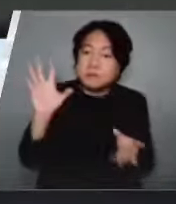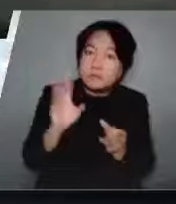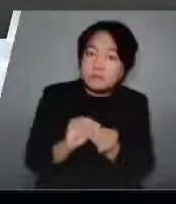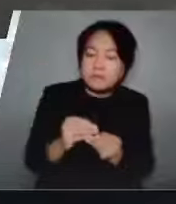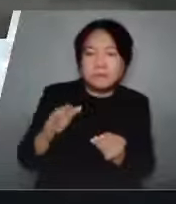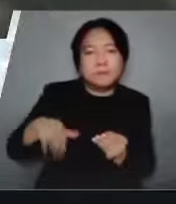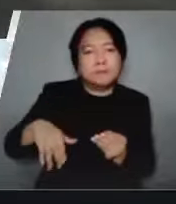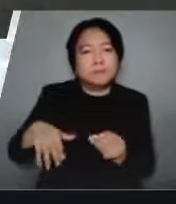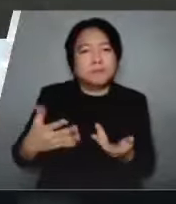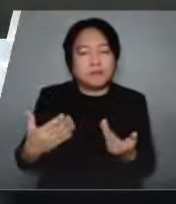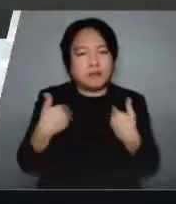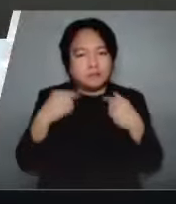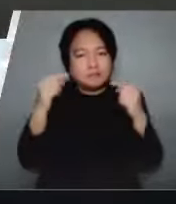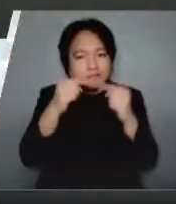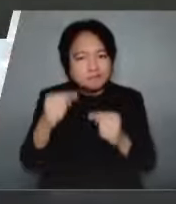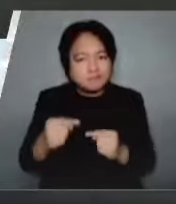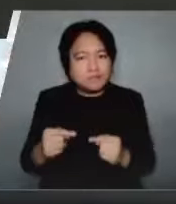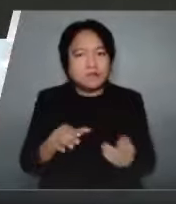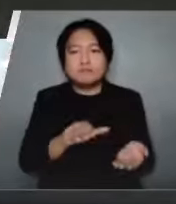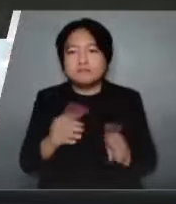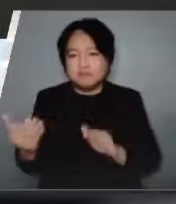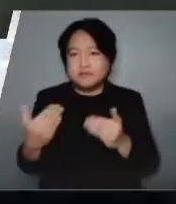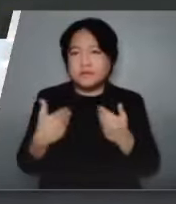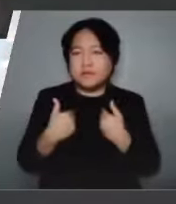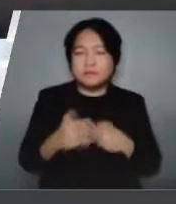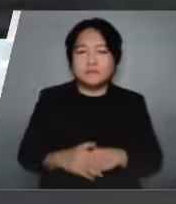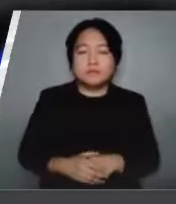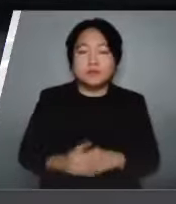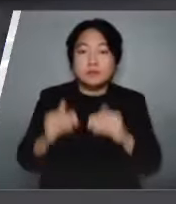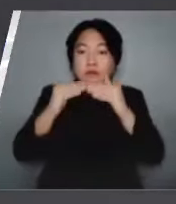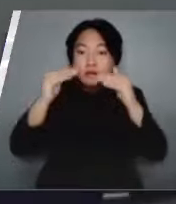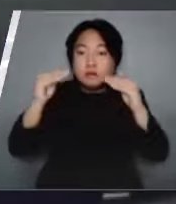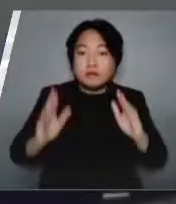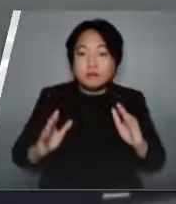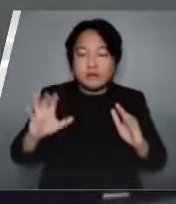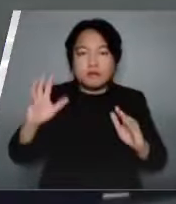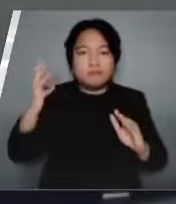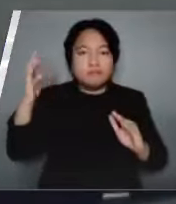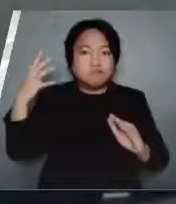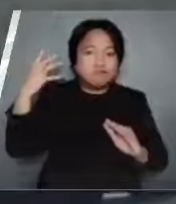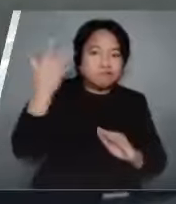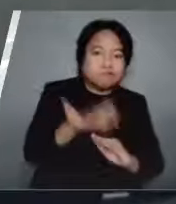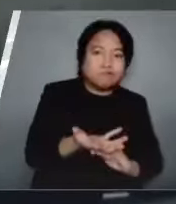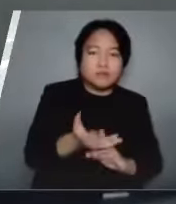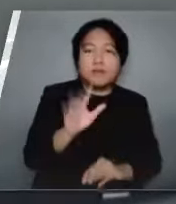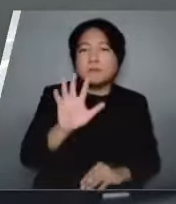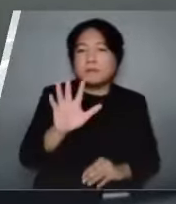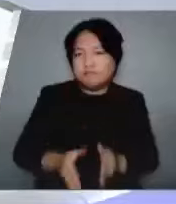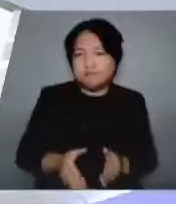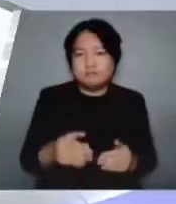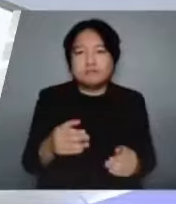lasagi. Sa isang bahay na nabagsakan ng puno, lima ang naospital.